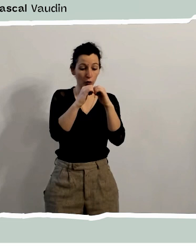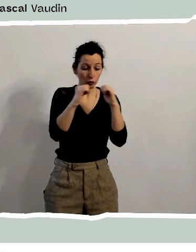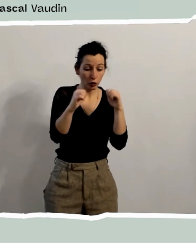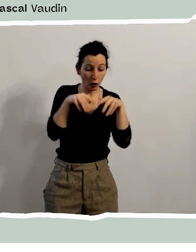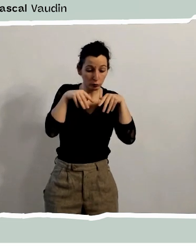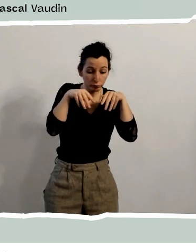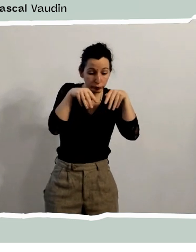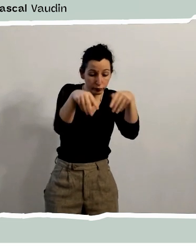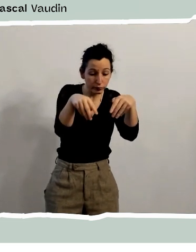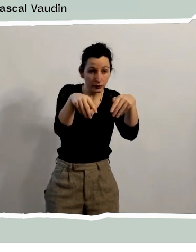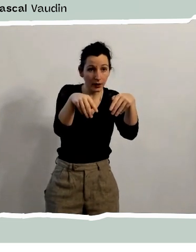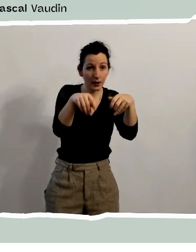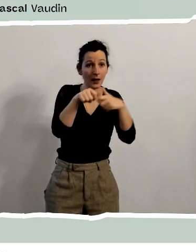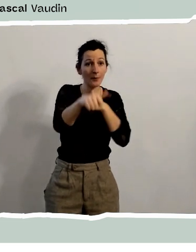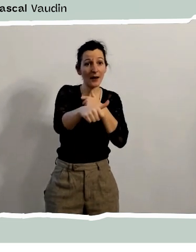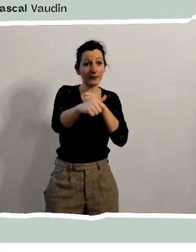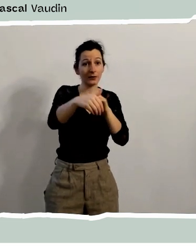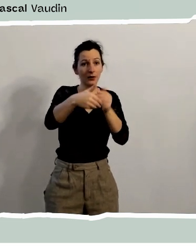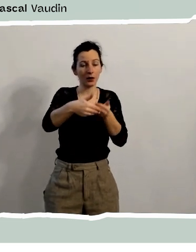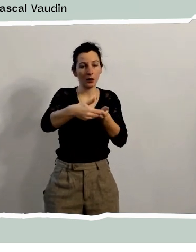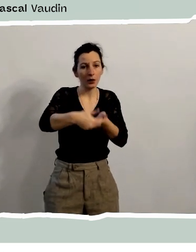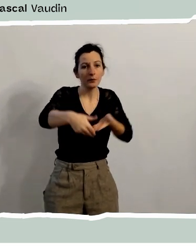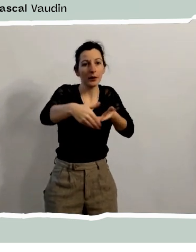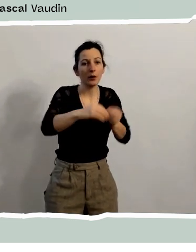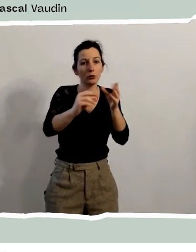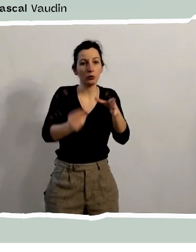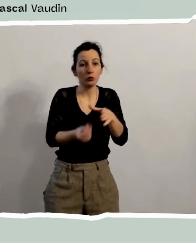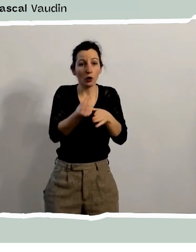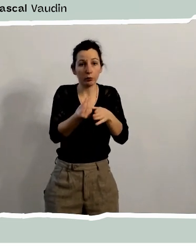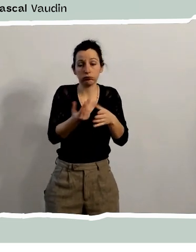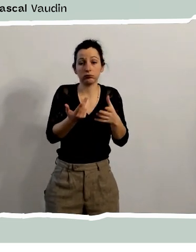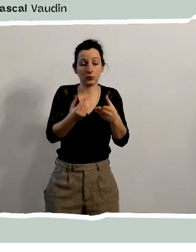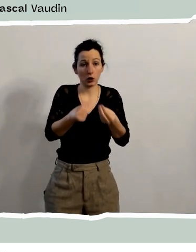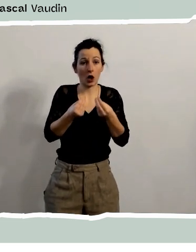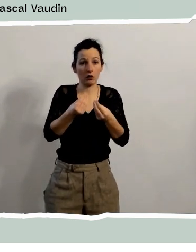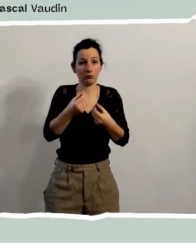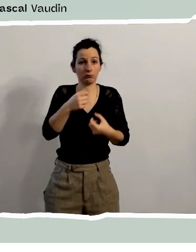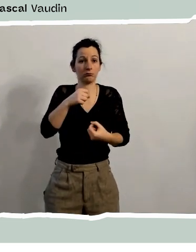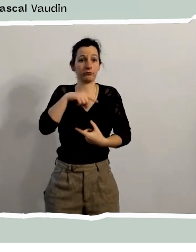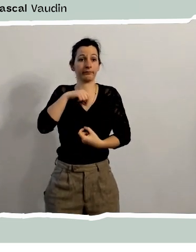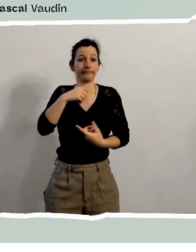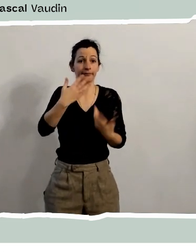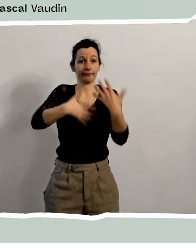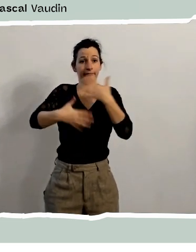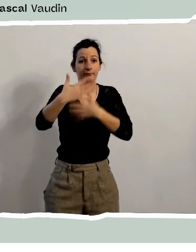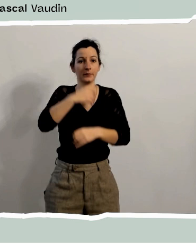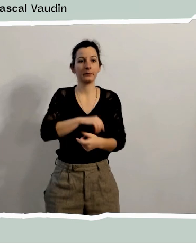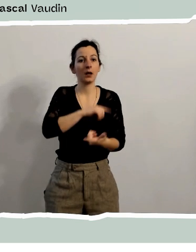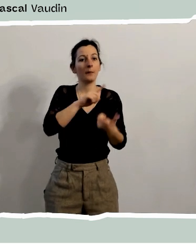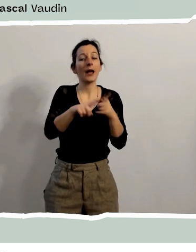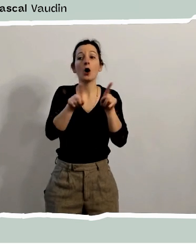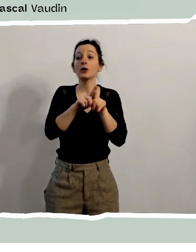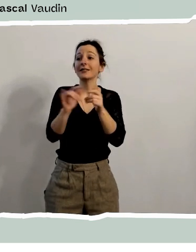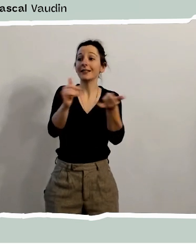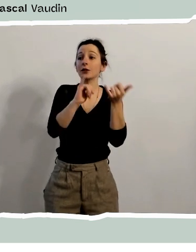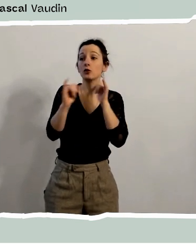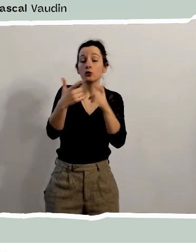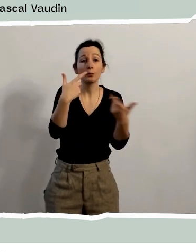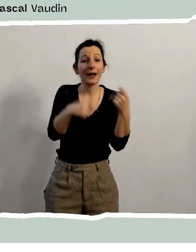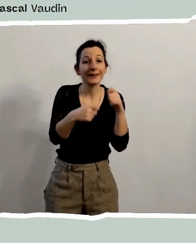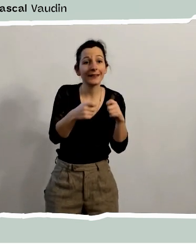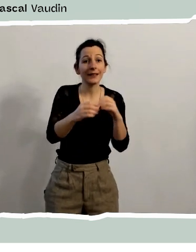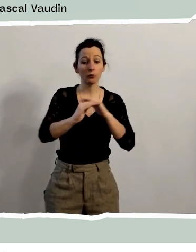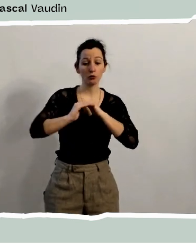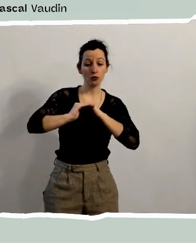on retrouve des pesticides dans les serviettes hygiéniques, dans les tampons aussi. On retrouve ces molécules dans les jouets en plastique, dans les sols PVC, surtout